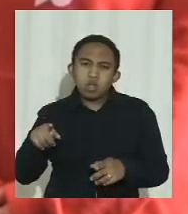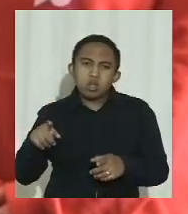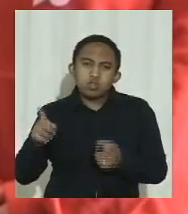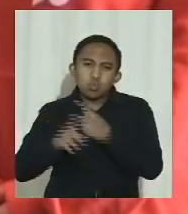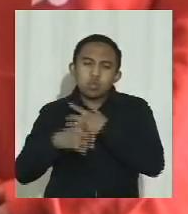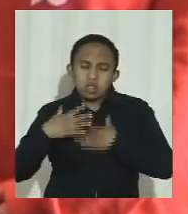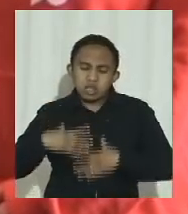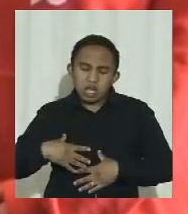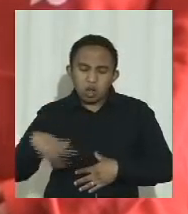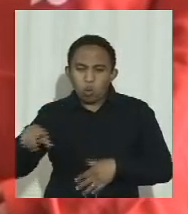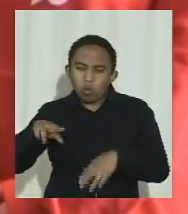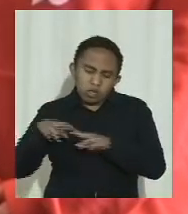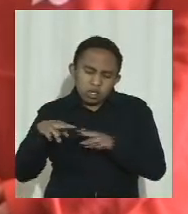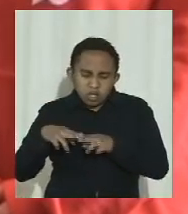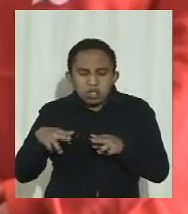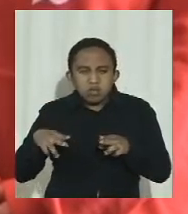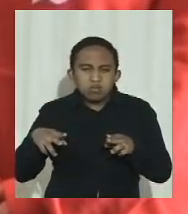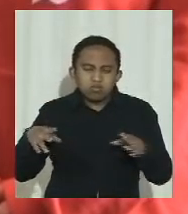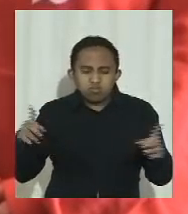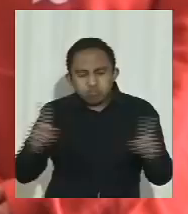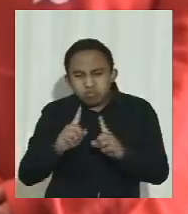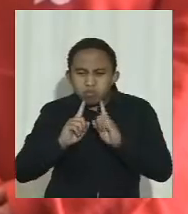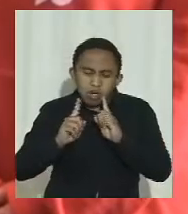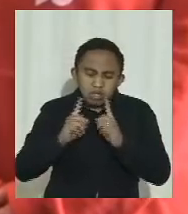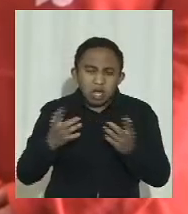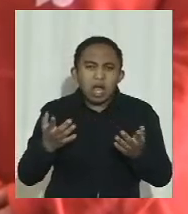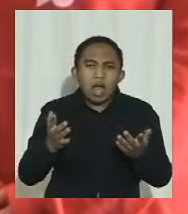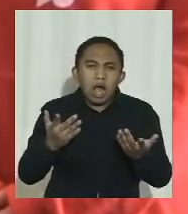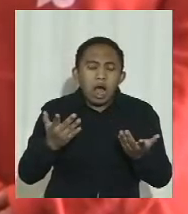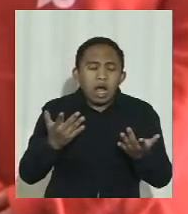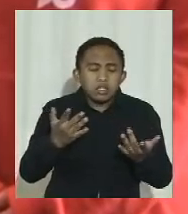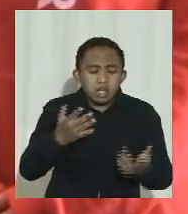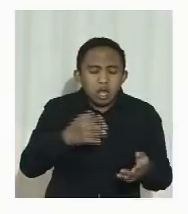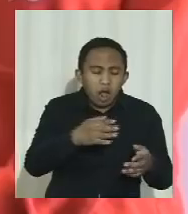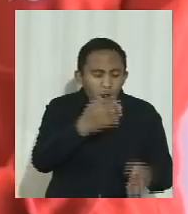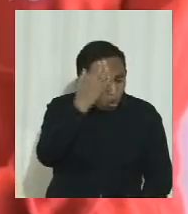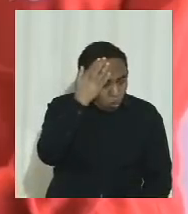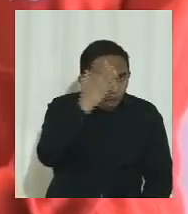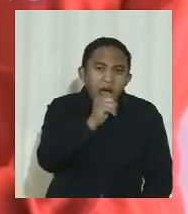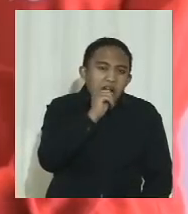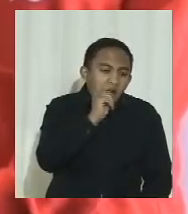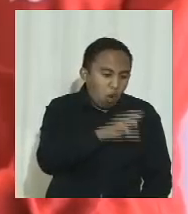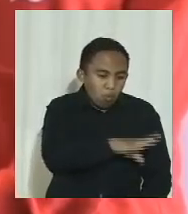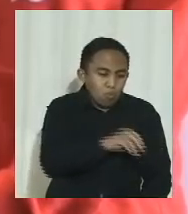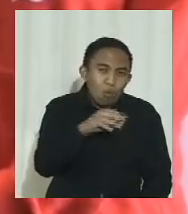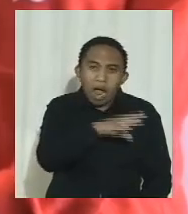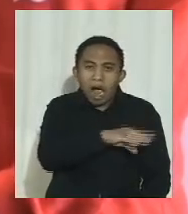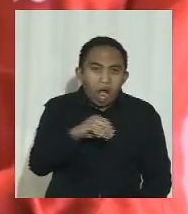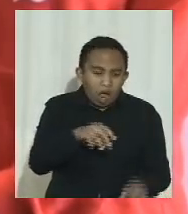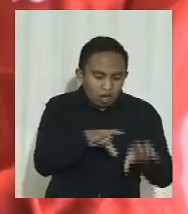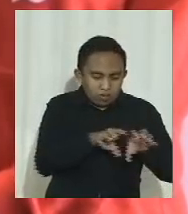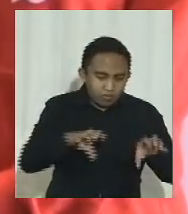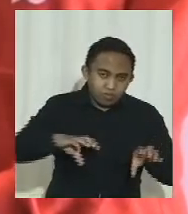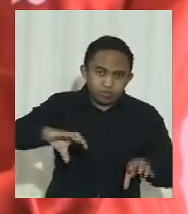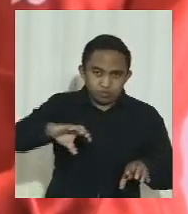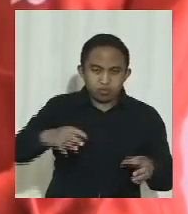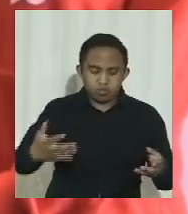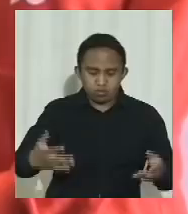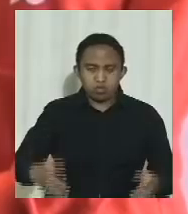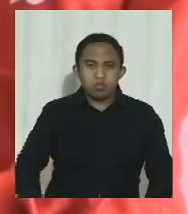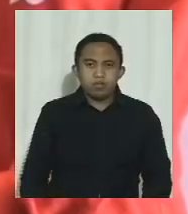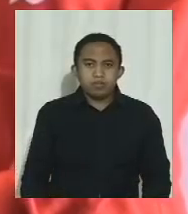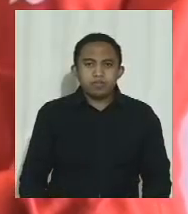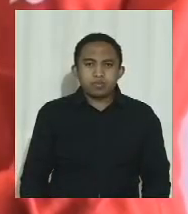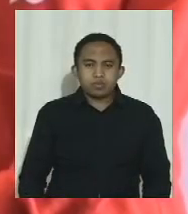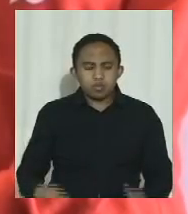nijery hoe aiza ny loharano izay ahafahana mamatsy rano amin'ny Marolinta. Ao anatin'ilay velorano faharoa rano